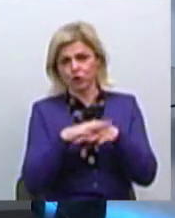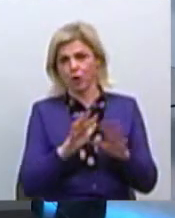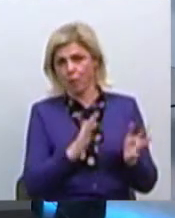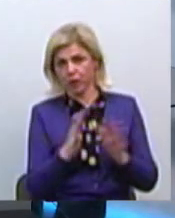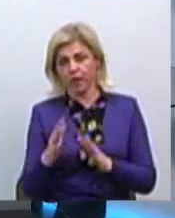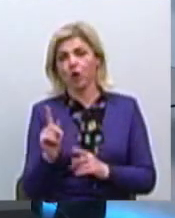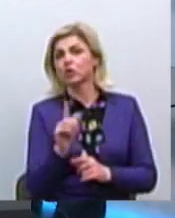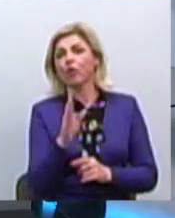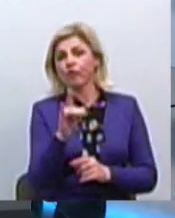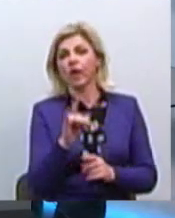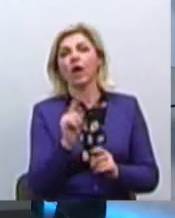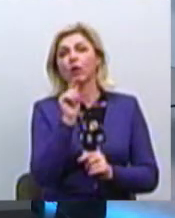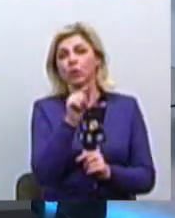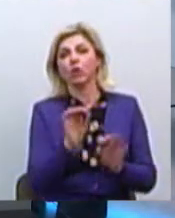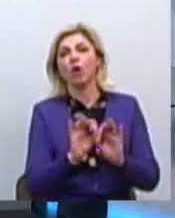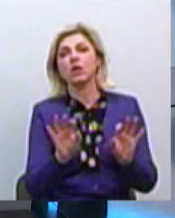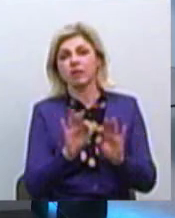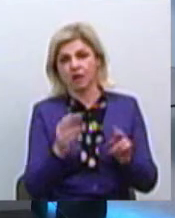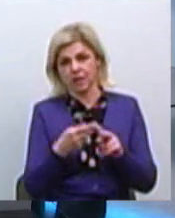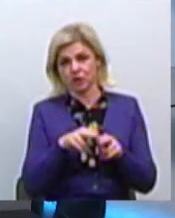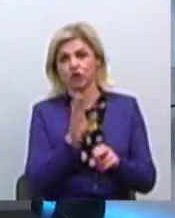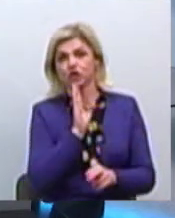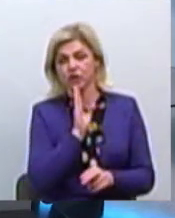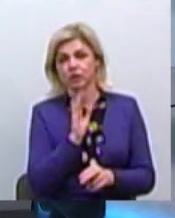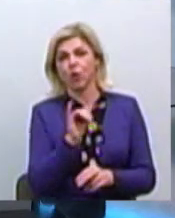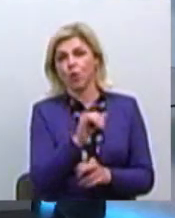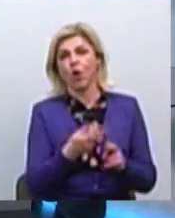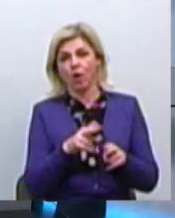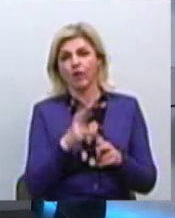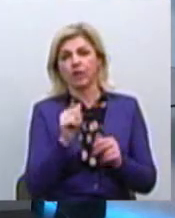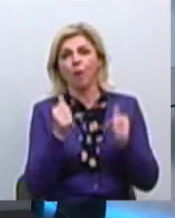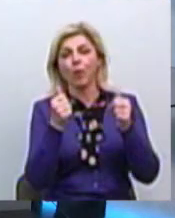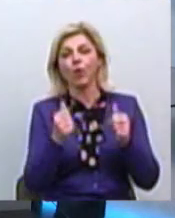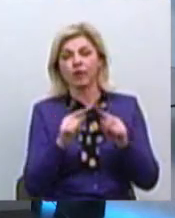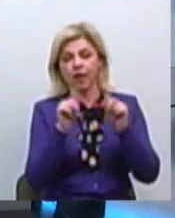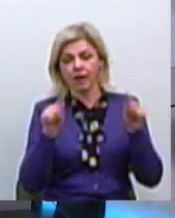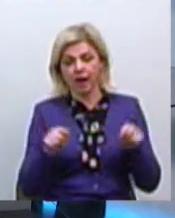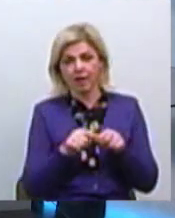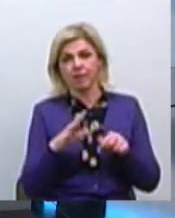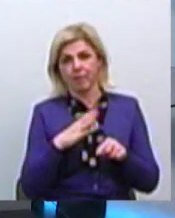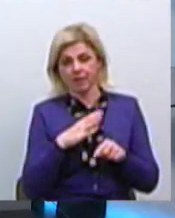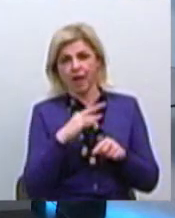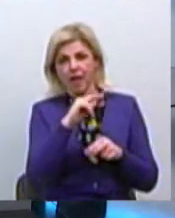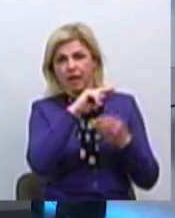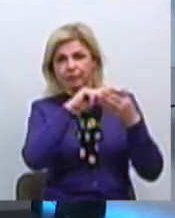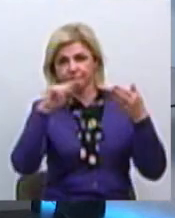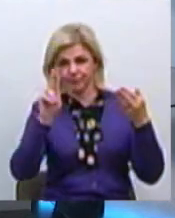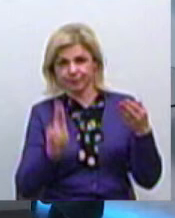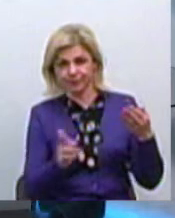що ви тоді розказували цієї жінці, у якій на портреті була георгіївська стрічка? Будь ласка.